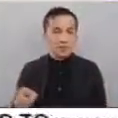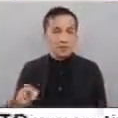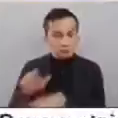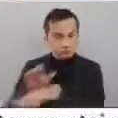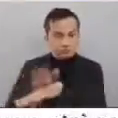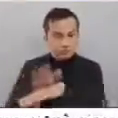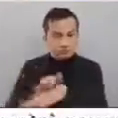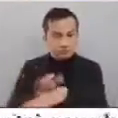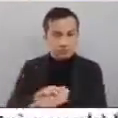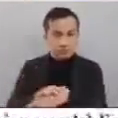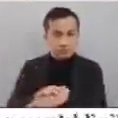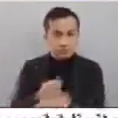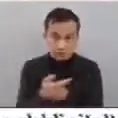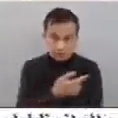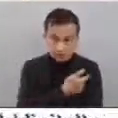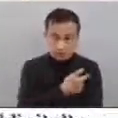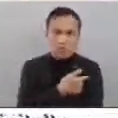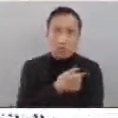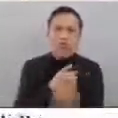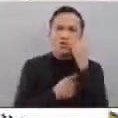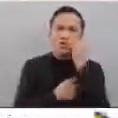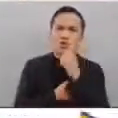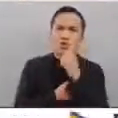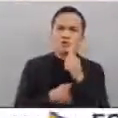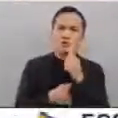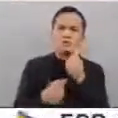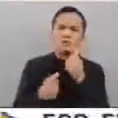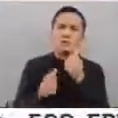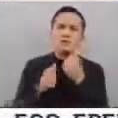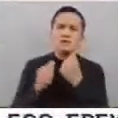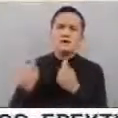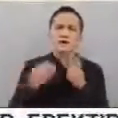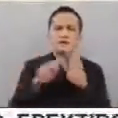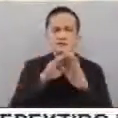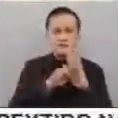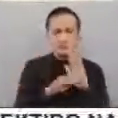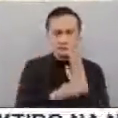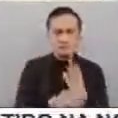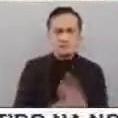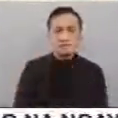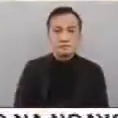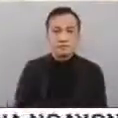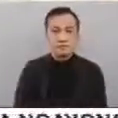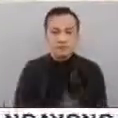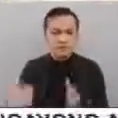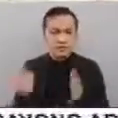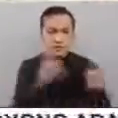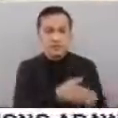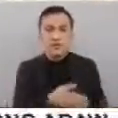diba? Libre naman po ang isolation if you turned out positive. Alan Francisco para sa Bayan.